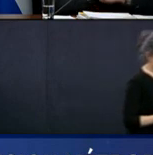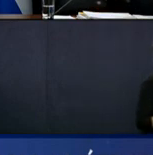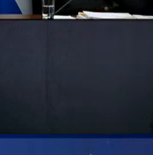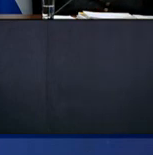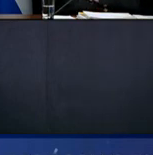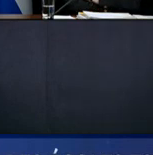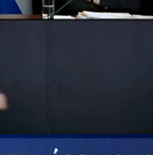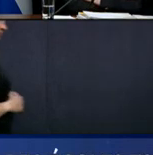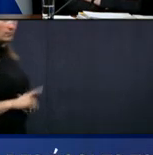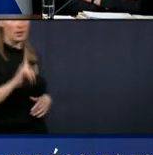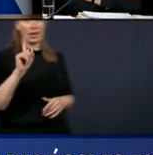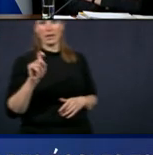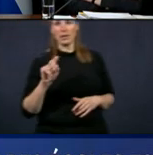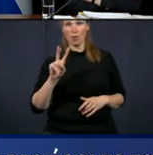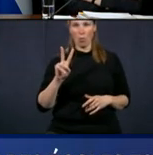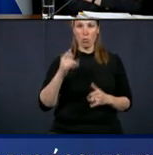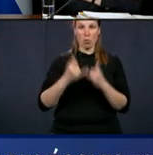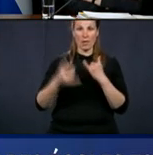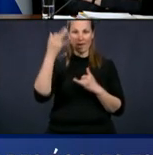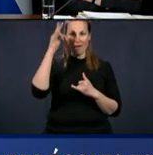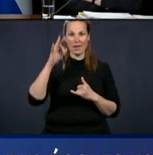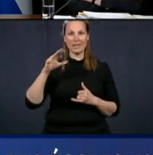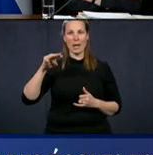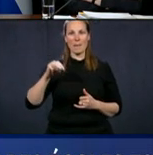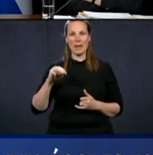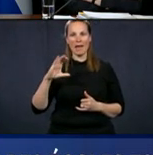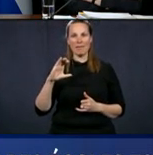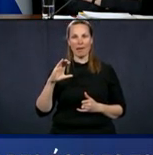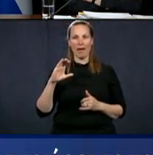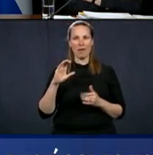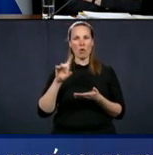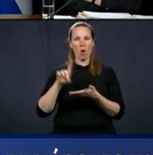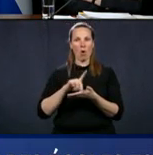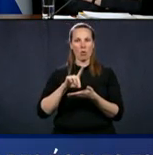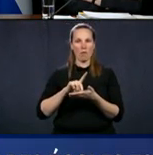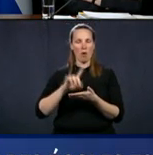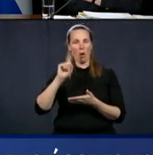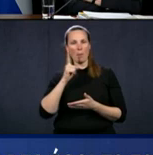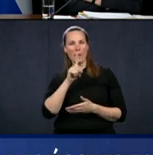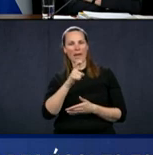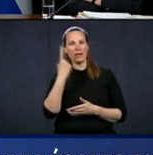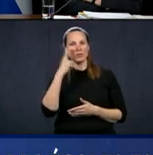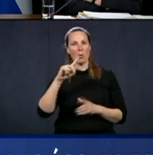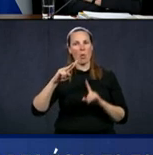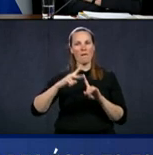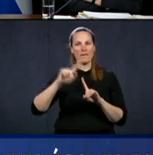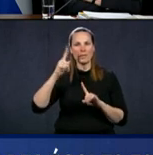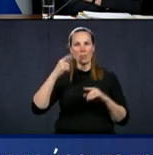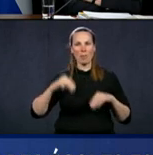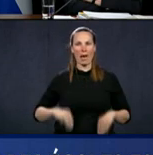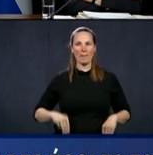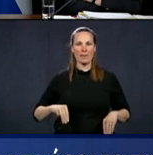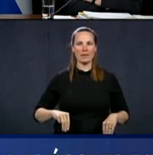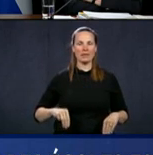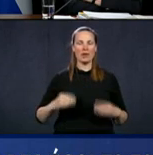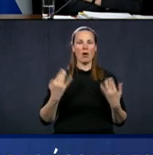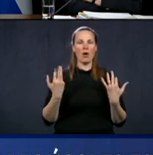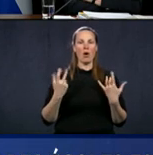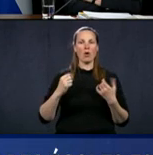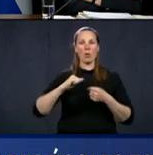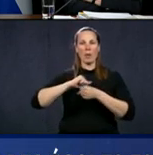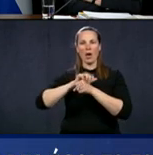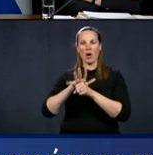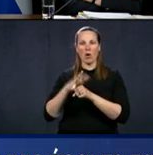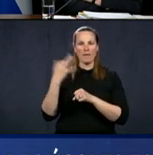Crête du journal Le Devoir. La première s'adresse peut-être à la vice-première ministre. Donc, le nombre de cas de